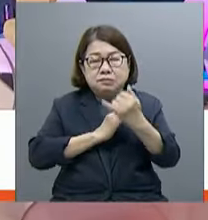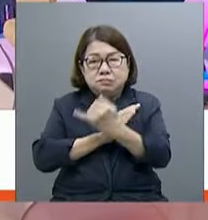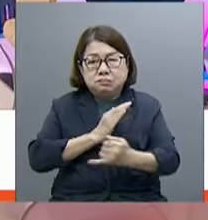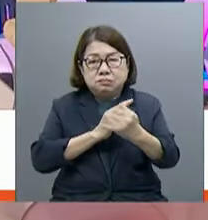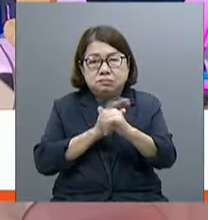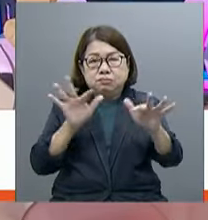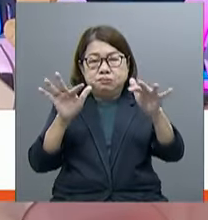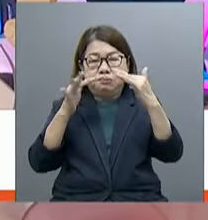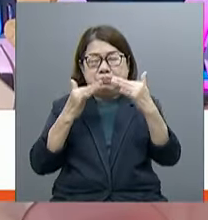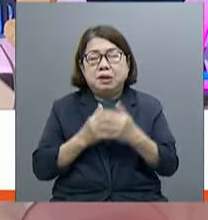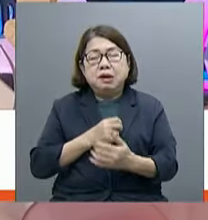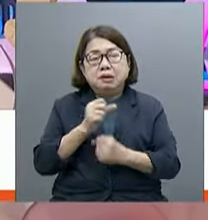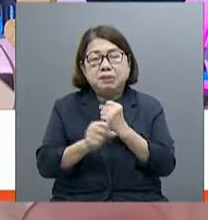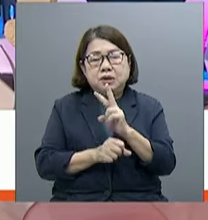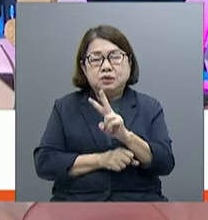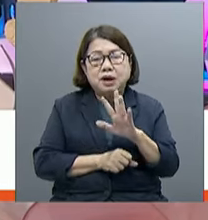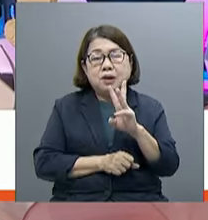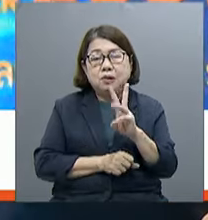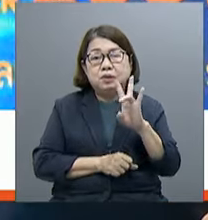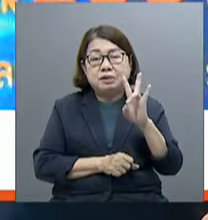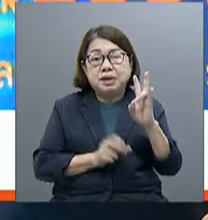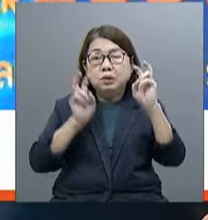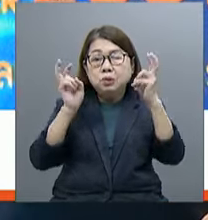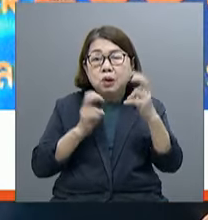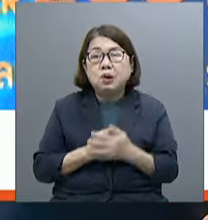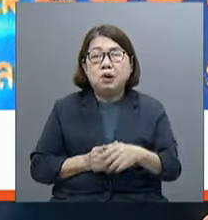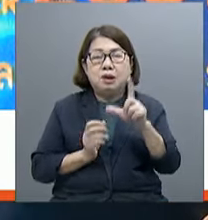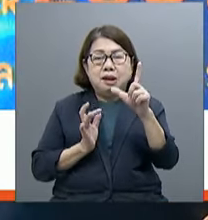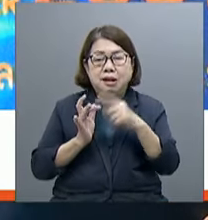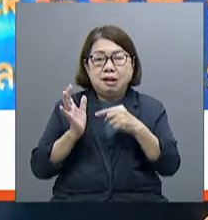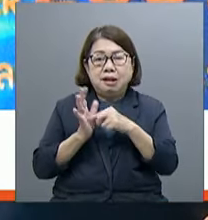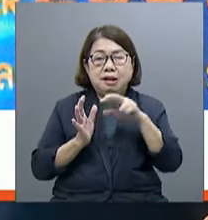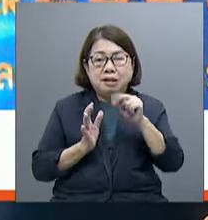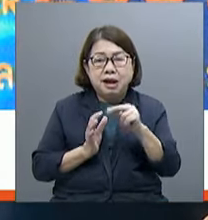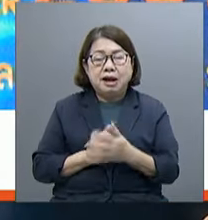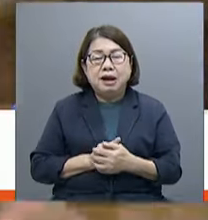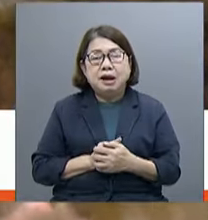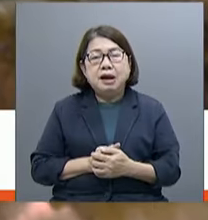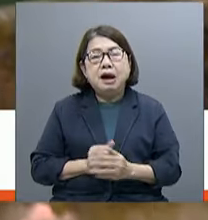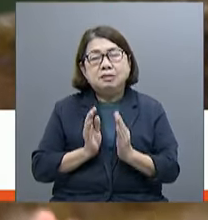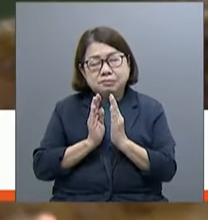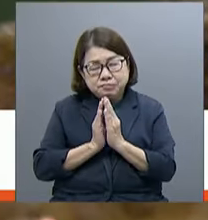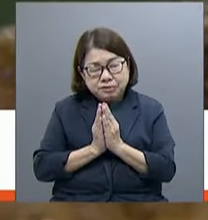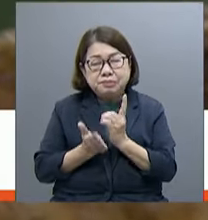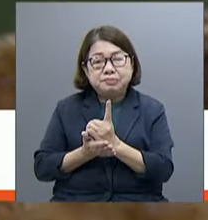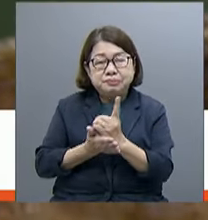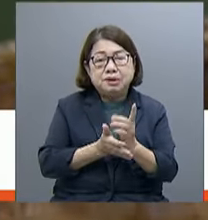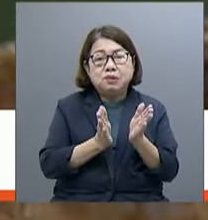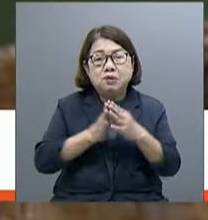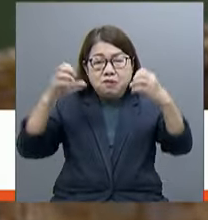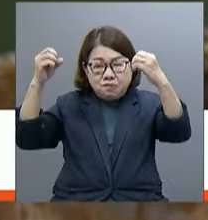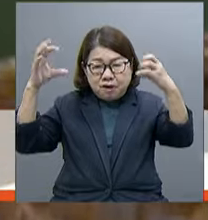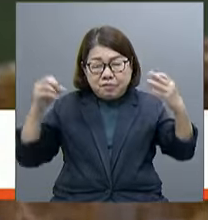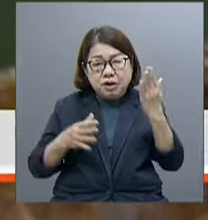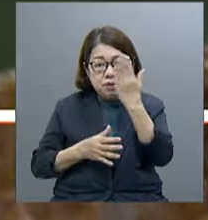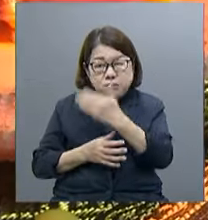ในปี2567ภายใต้แนวคิดล้านนาบูชาและแสงไฟเชื่อมโยง4กิจกรรมหลักพร้อมทั้งส่งเสริมให้เกิดการมีส่